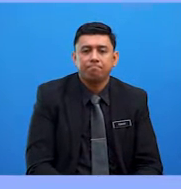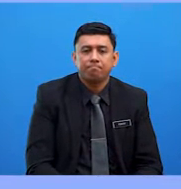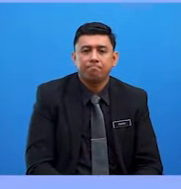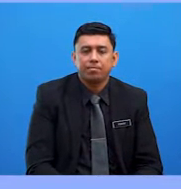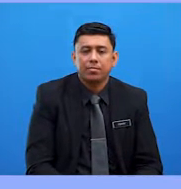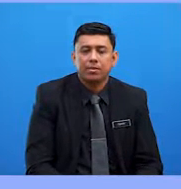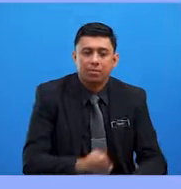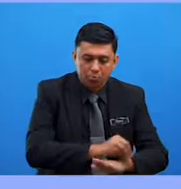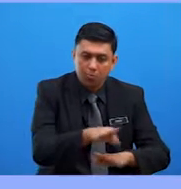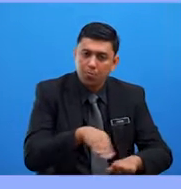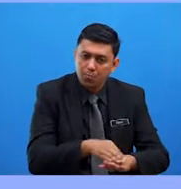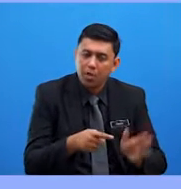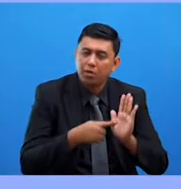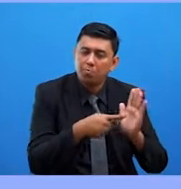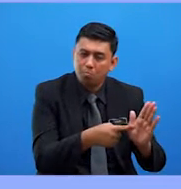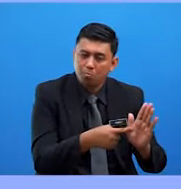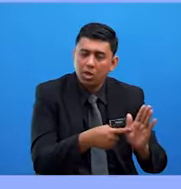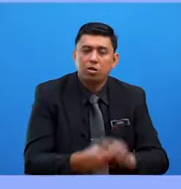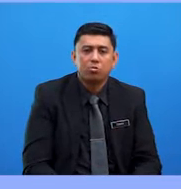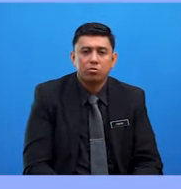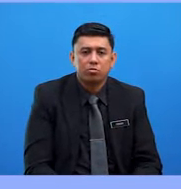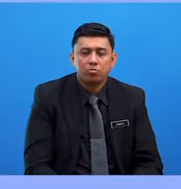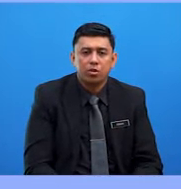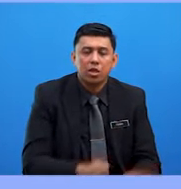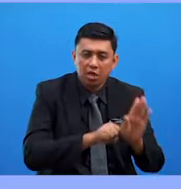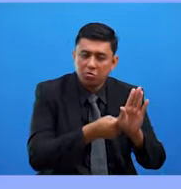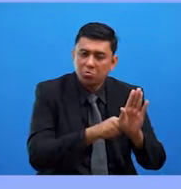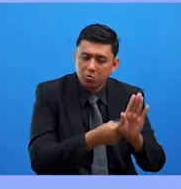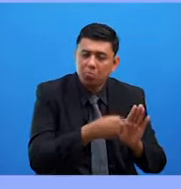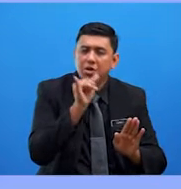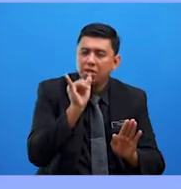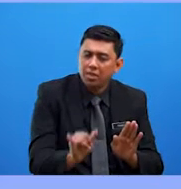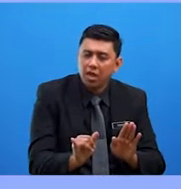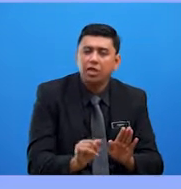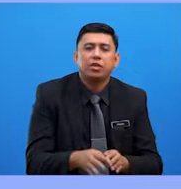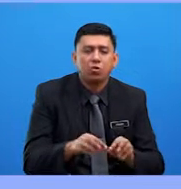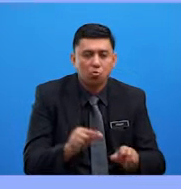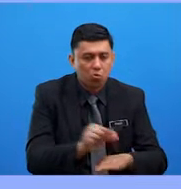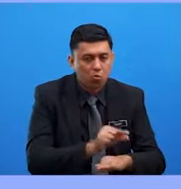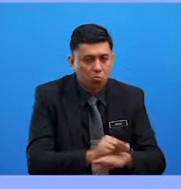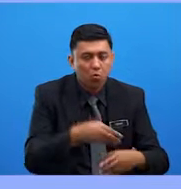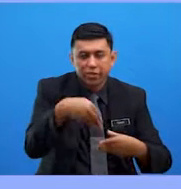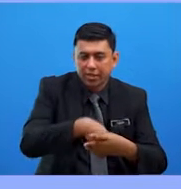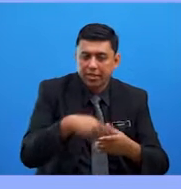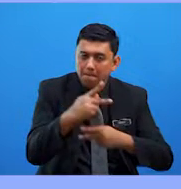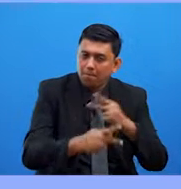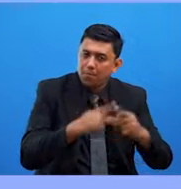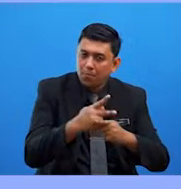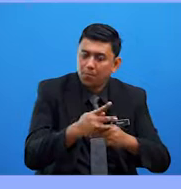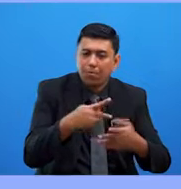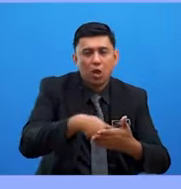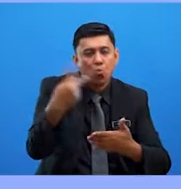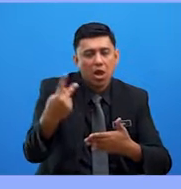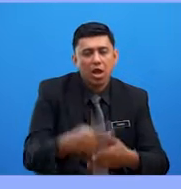Faktor pengeluaran merujuk kepada sumber-sumber yang digunakan dalam proses